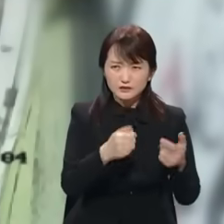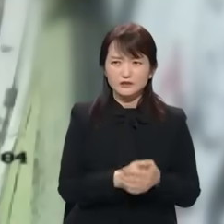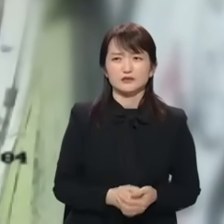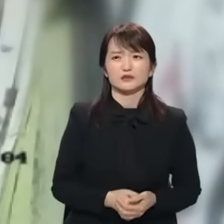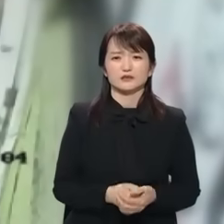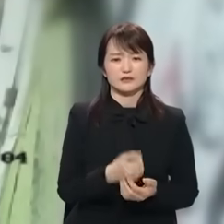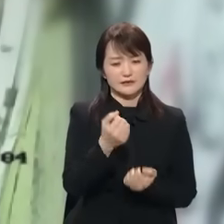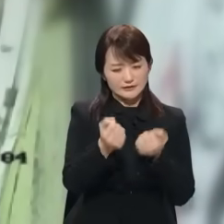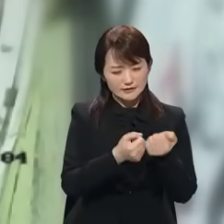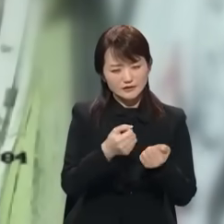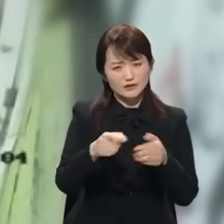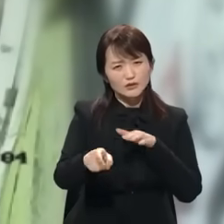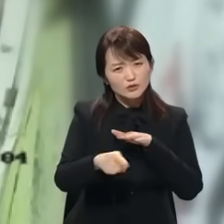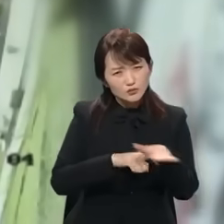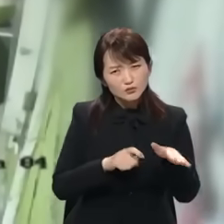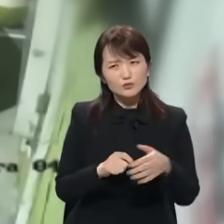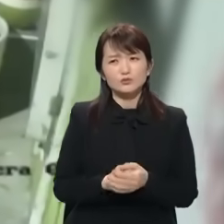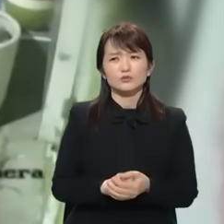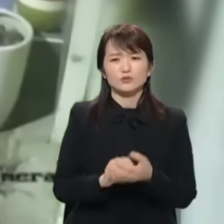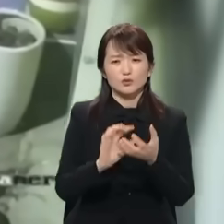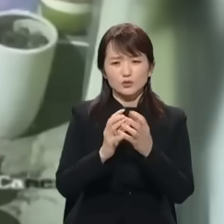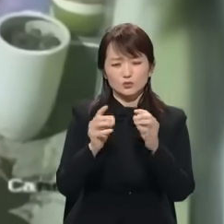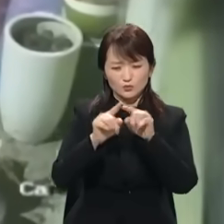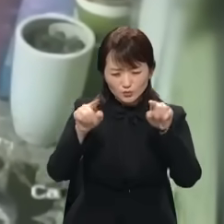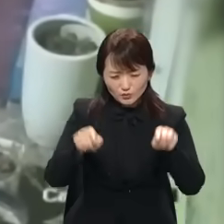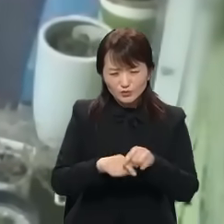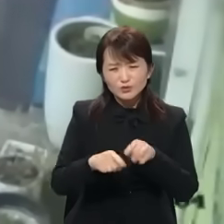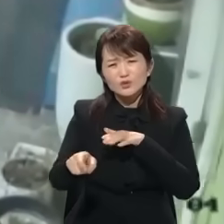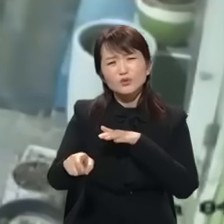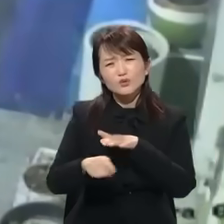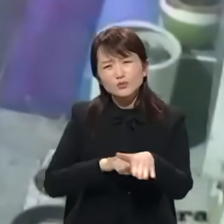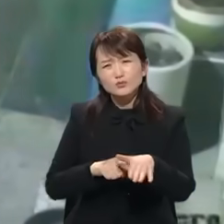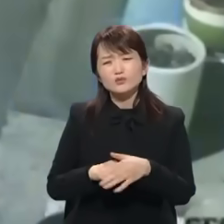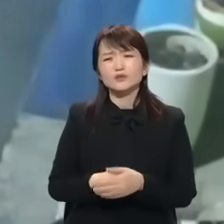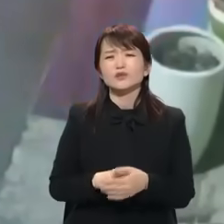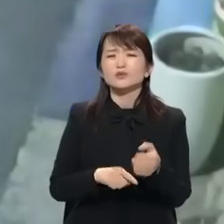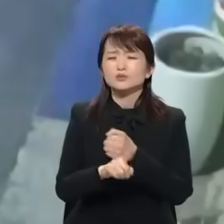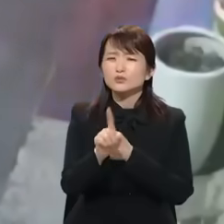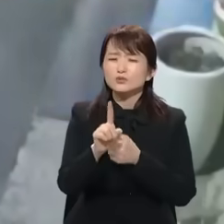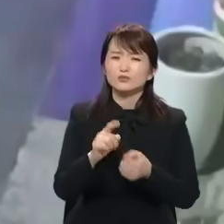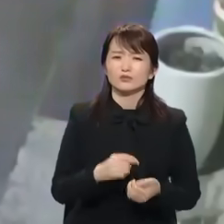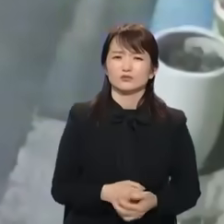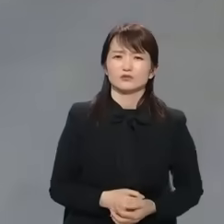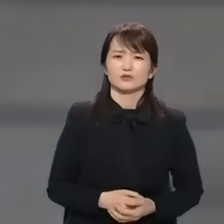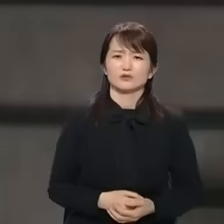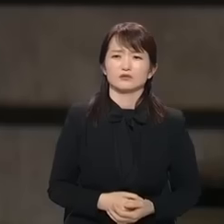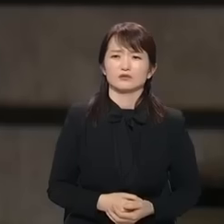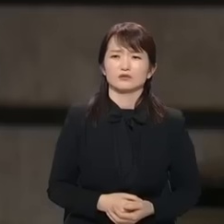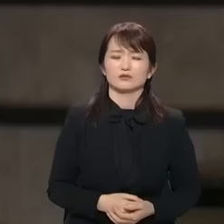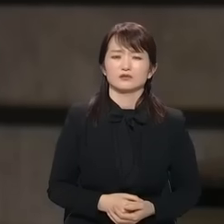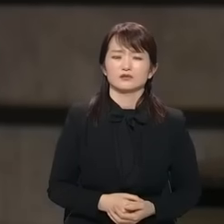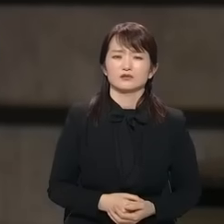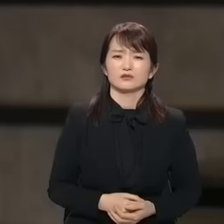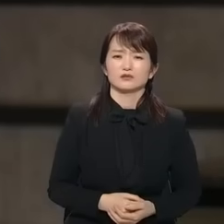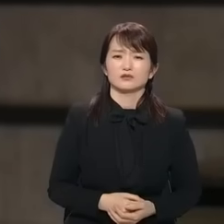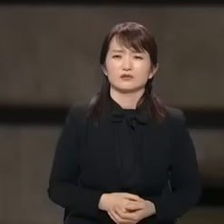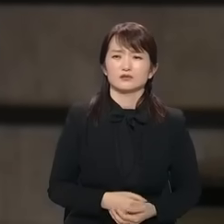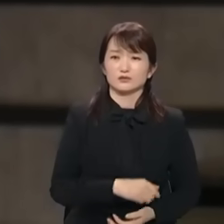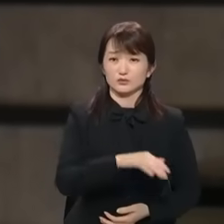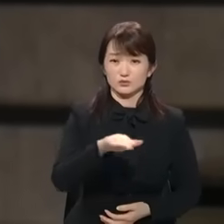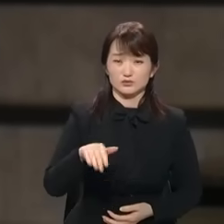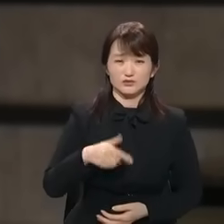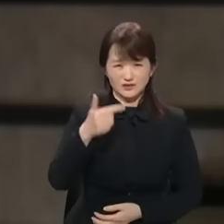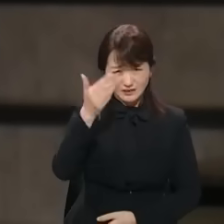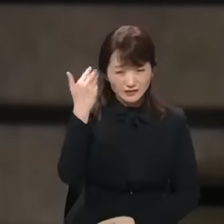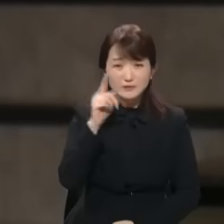거 훔쳐가는 한국인의 심리에 대한 논문 하나만 좀 써 주십시오 저거는 이제 기본적으로 우리가 옛날부터 이런 얘기가